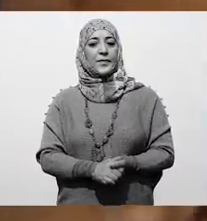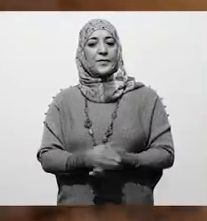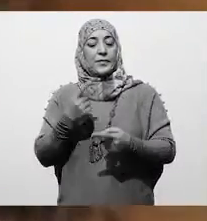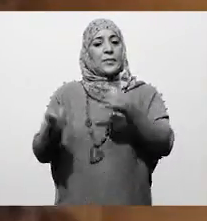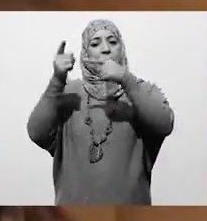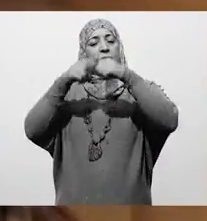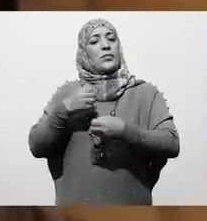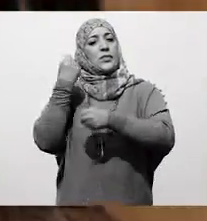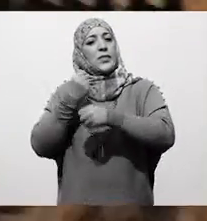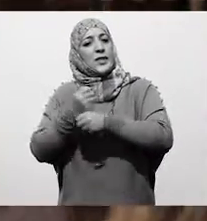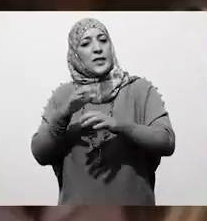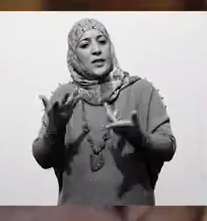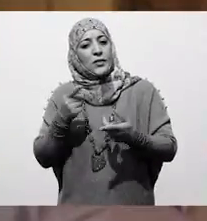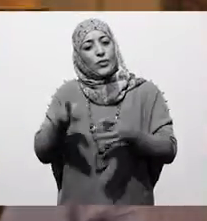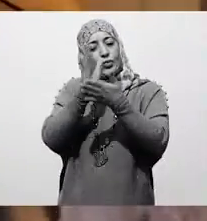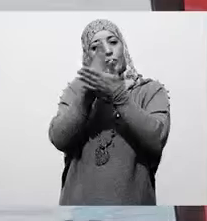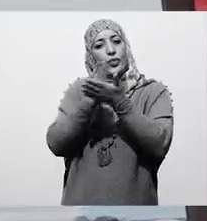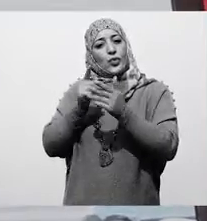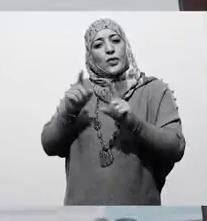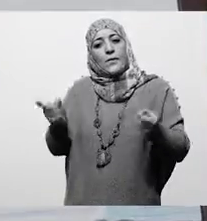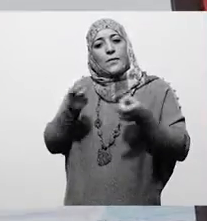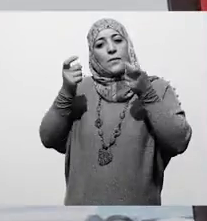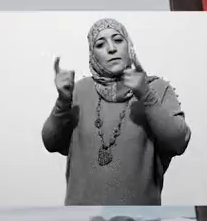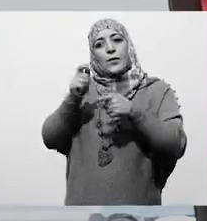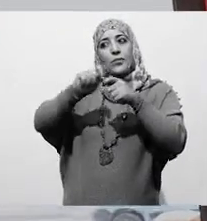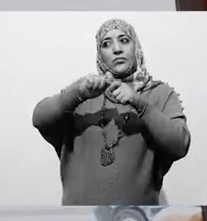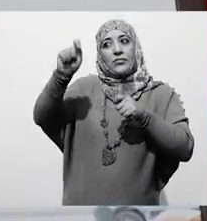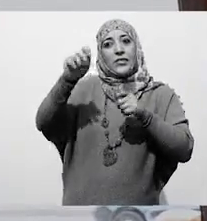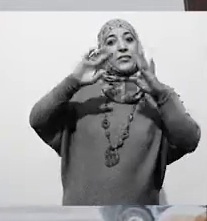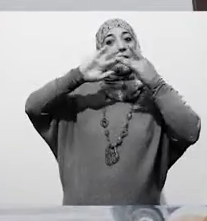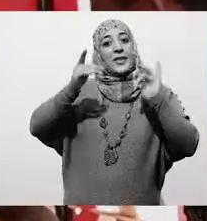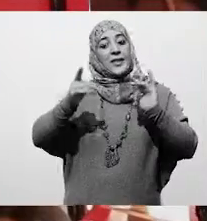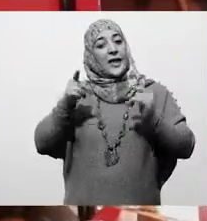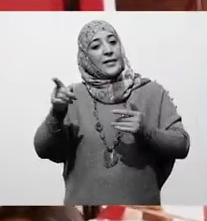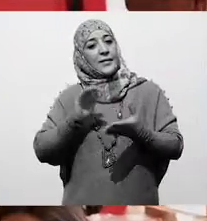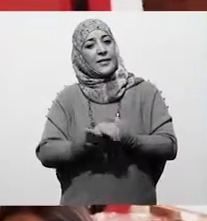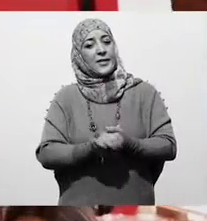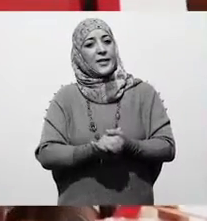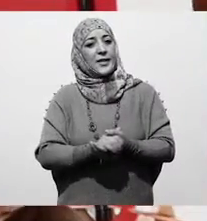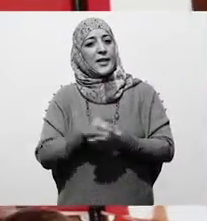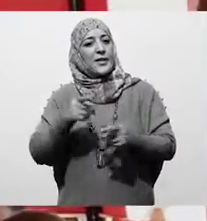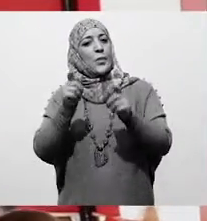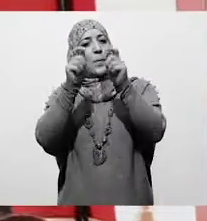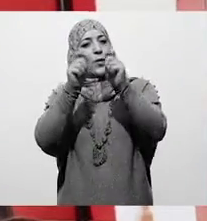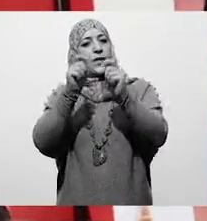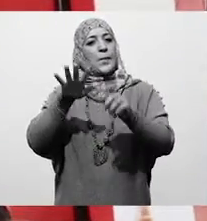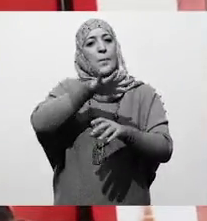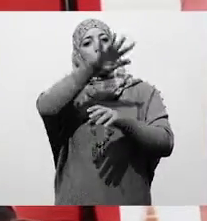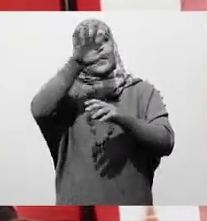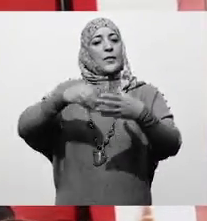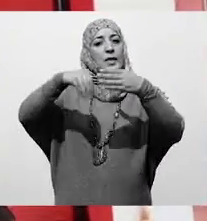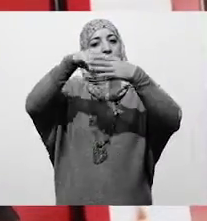Une des autres activités de ce projet, une formation à distance, une formation e-learning sur les politiques publiques